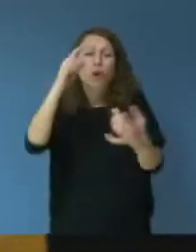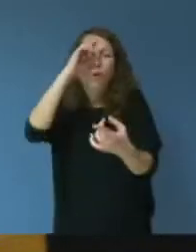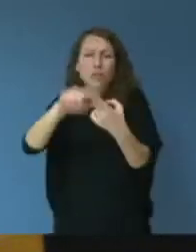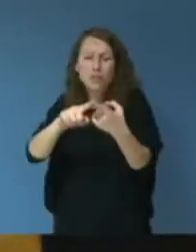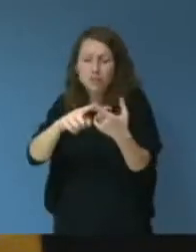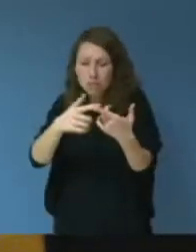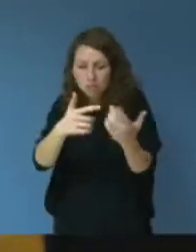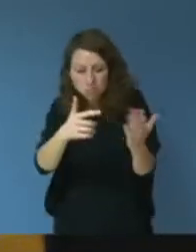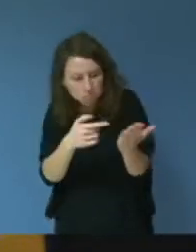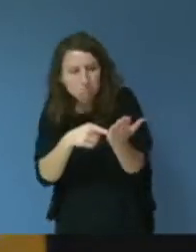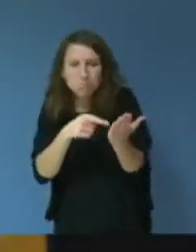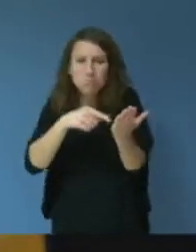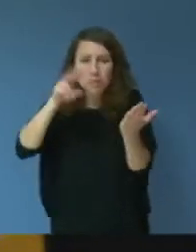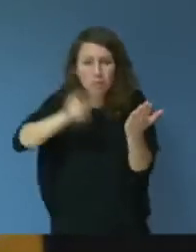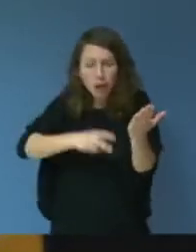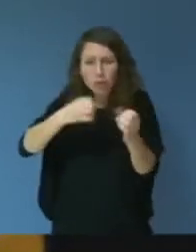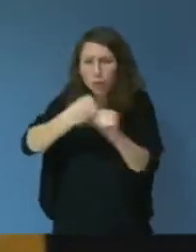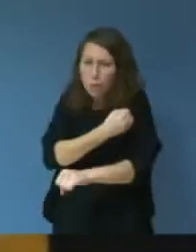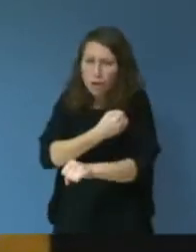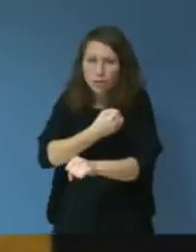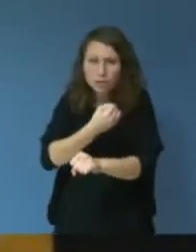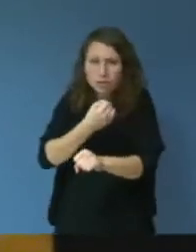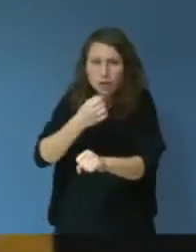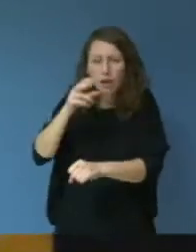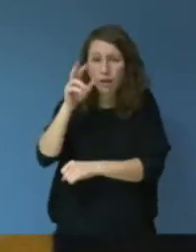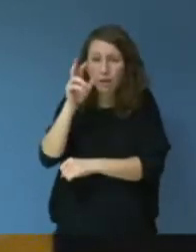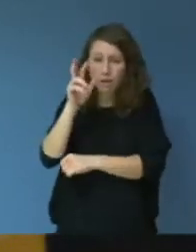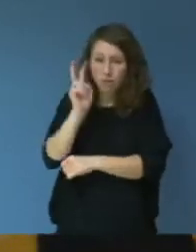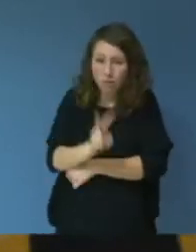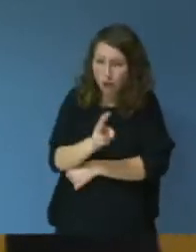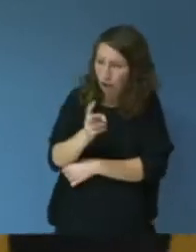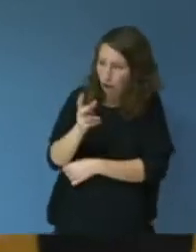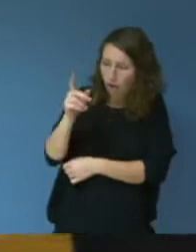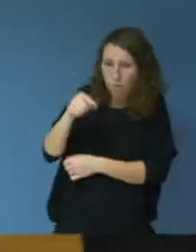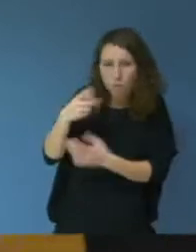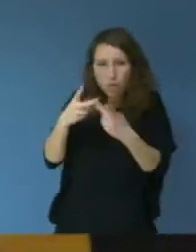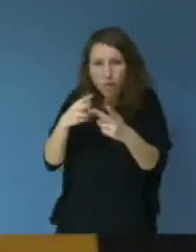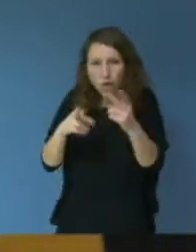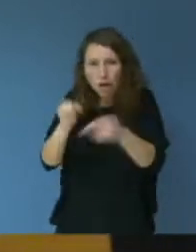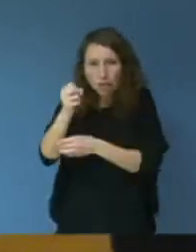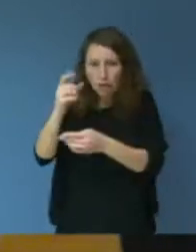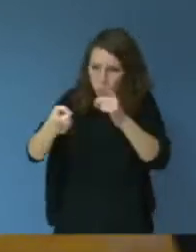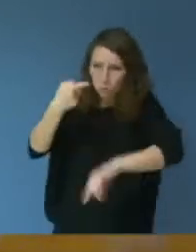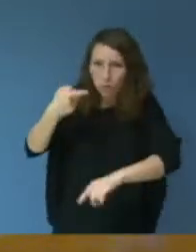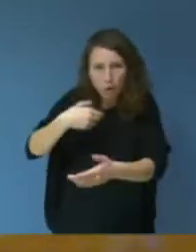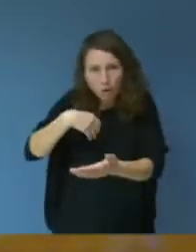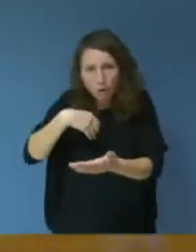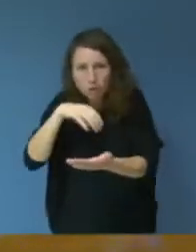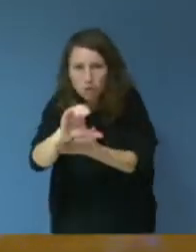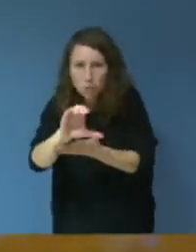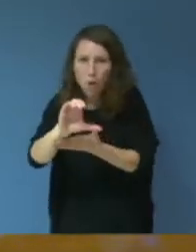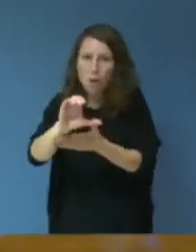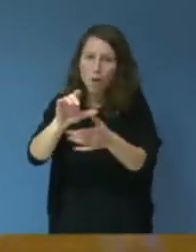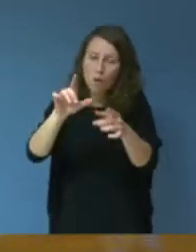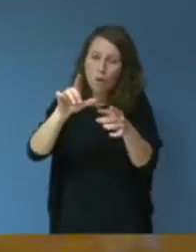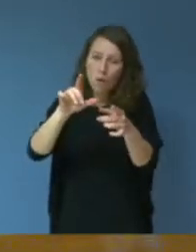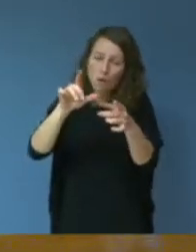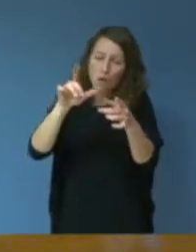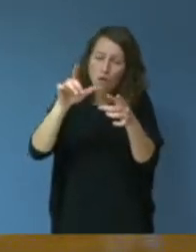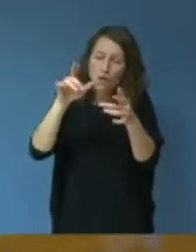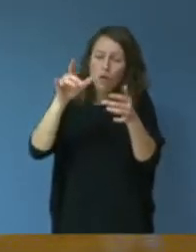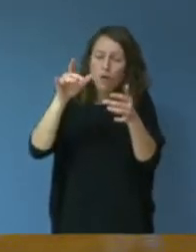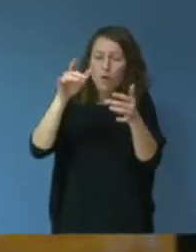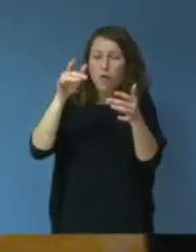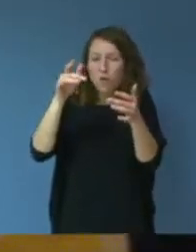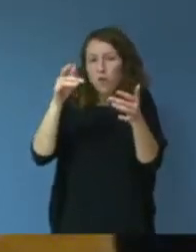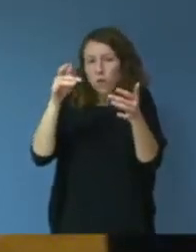portent que sur l'investissement et ne traitent pas les grands objectifs en matière de fonctionnement. Et là, je rejoins plusieurs intervenants qui viennent de